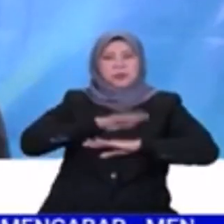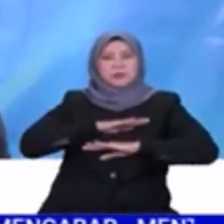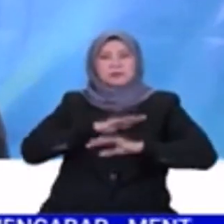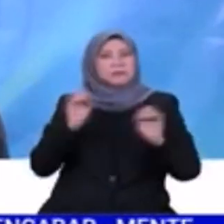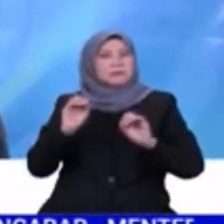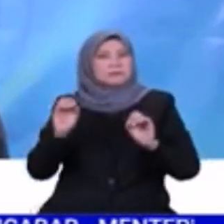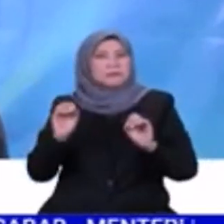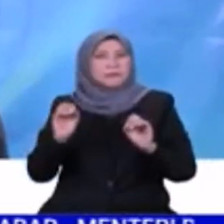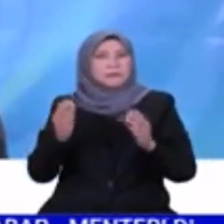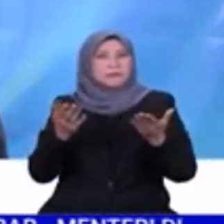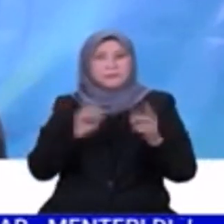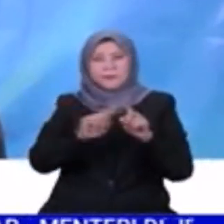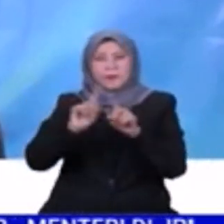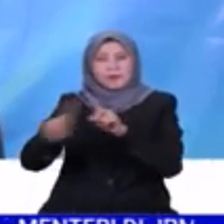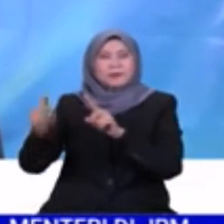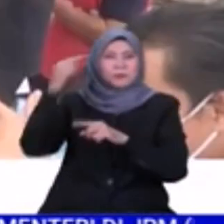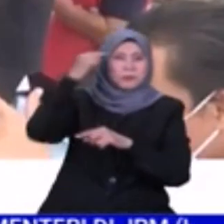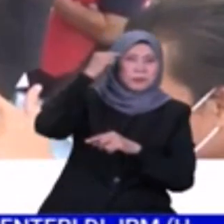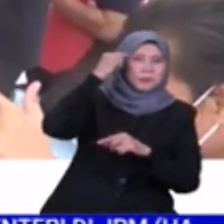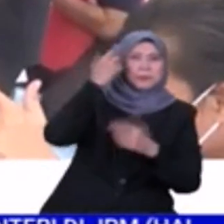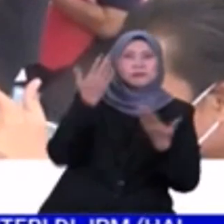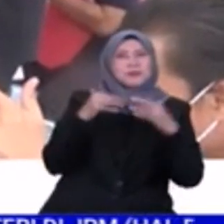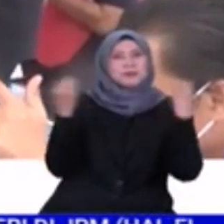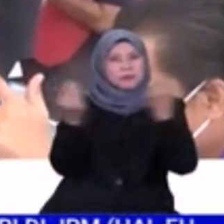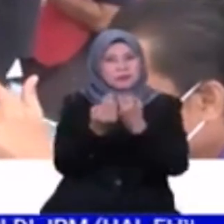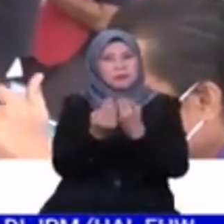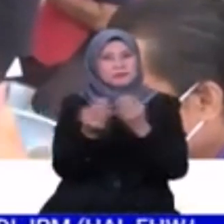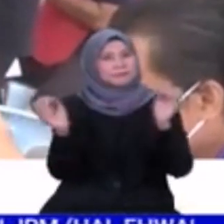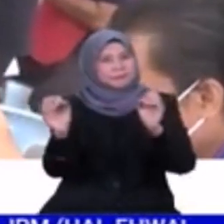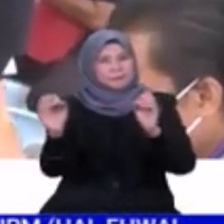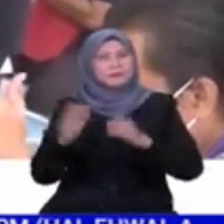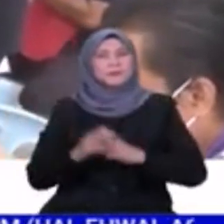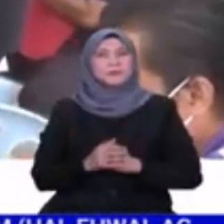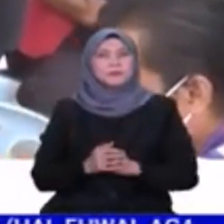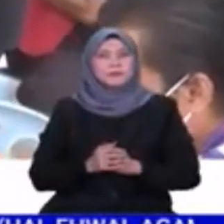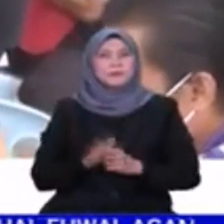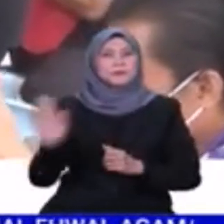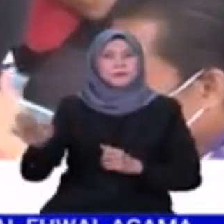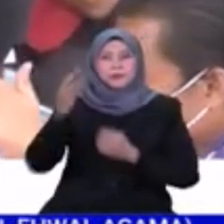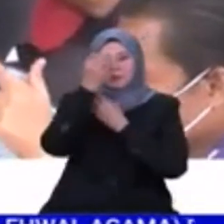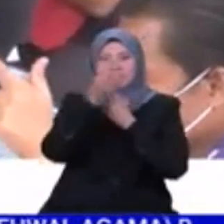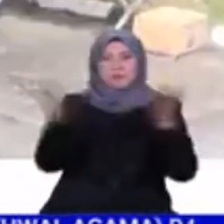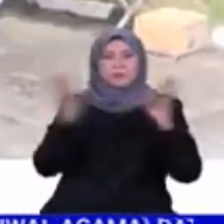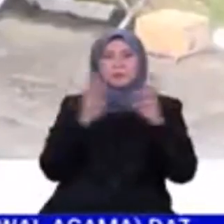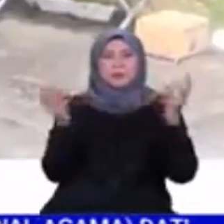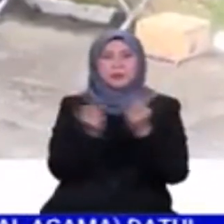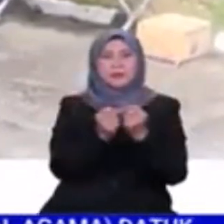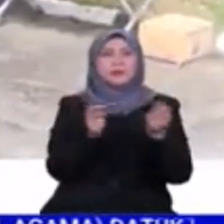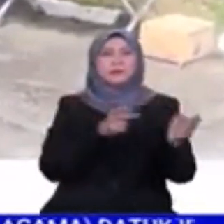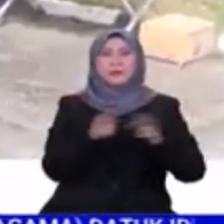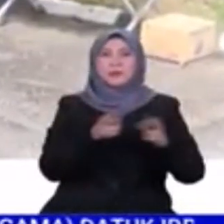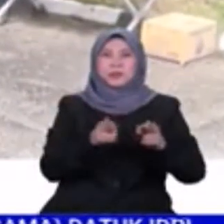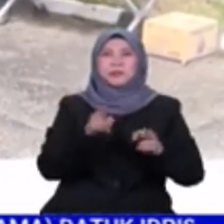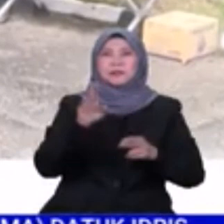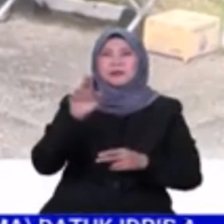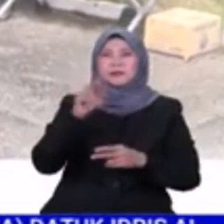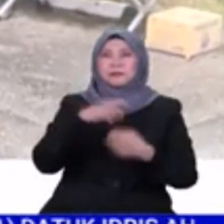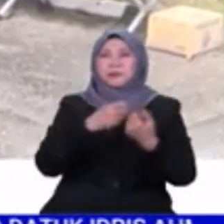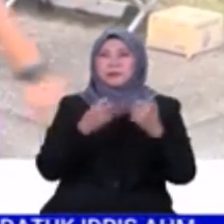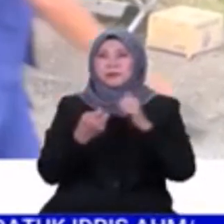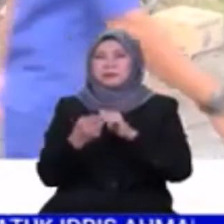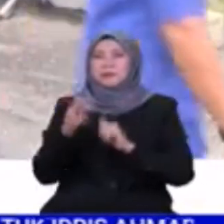hati ataupun berlaku bagai petir masyarakat wujud diaudit demi selepas bengkel pengurusan krisis dan bencana